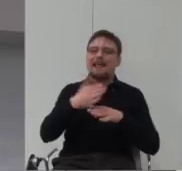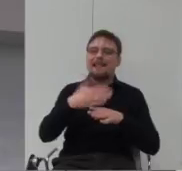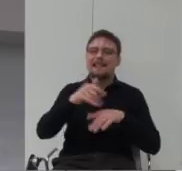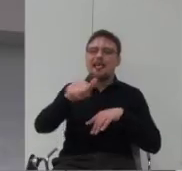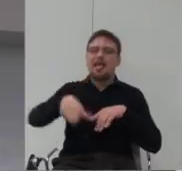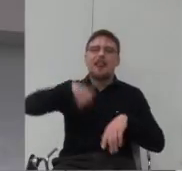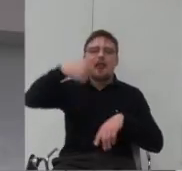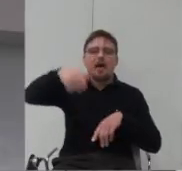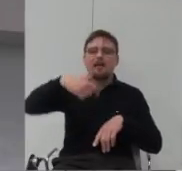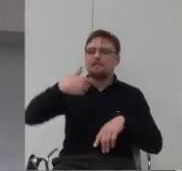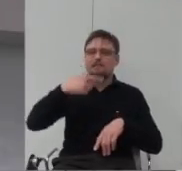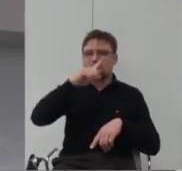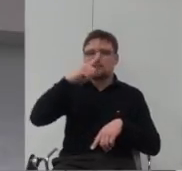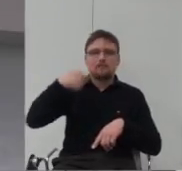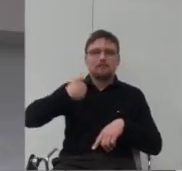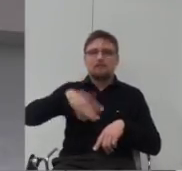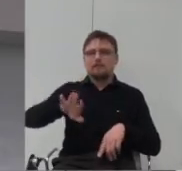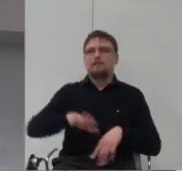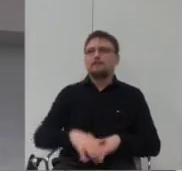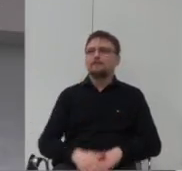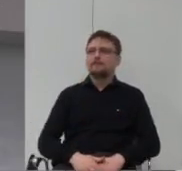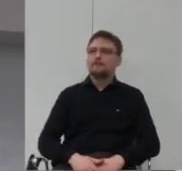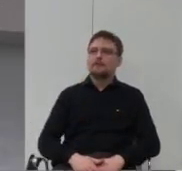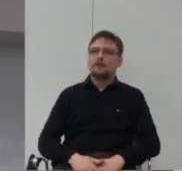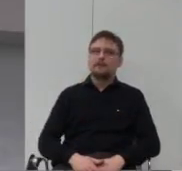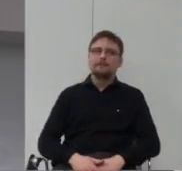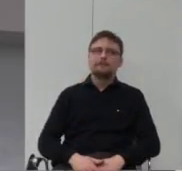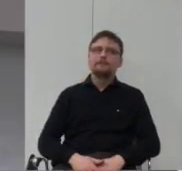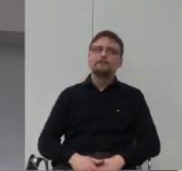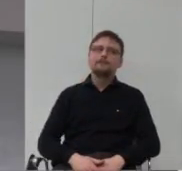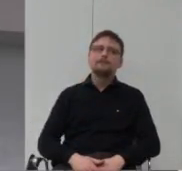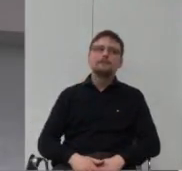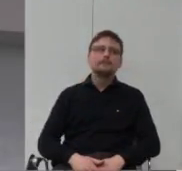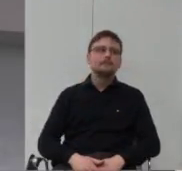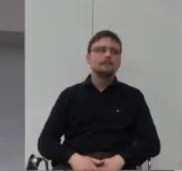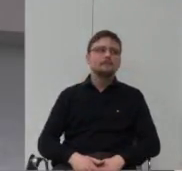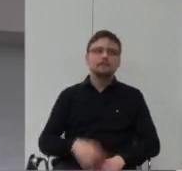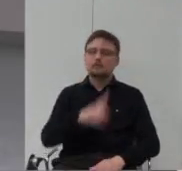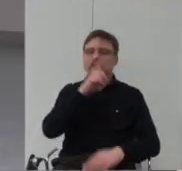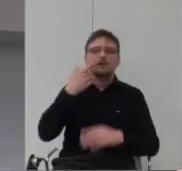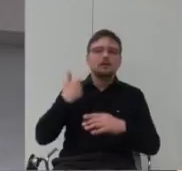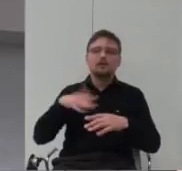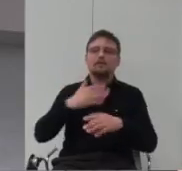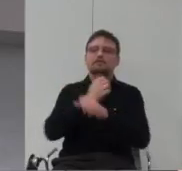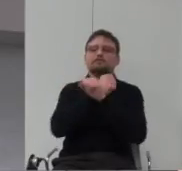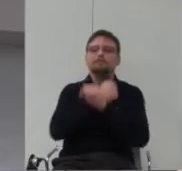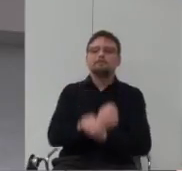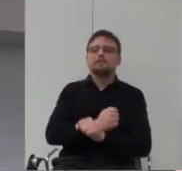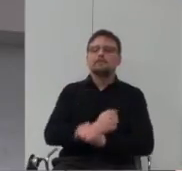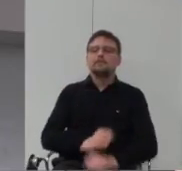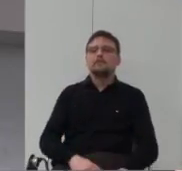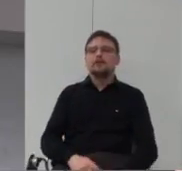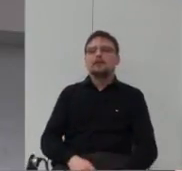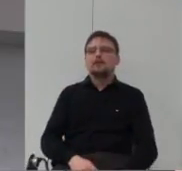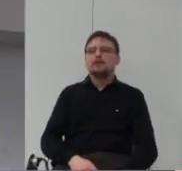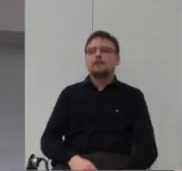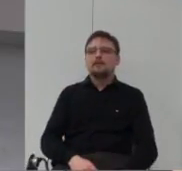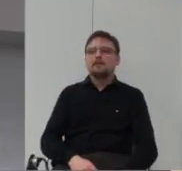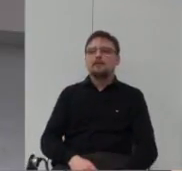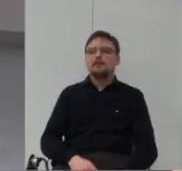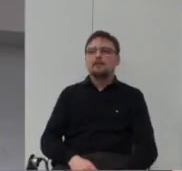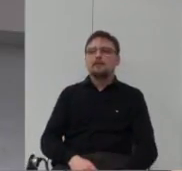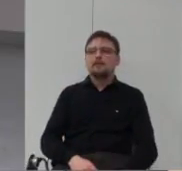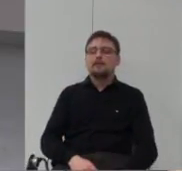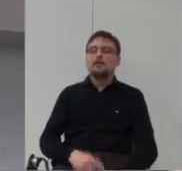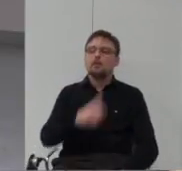prostu nieinteresującą. Odrzuca się ten wieloletni kredyt zniewalający ludzi przez dziesiątki